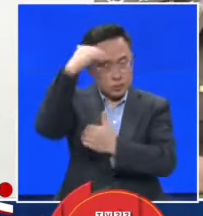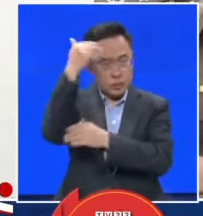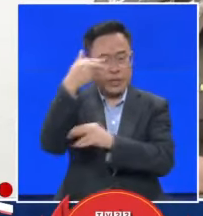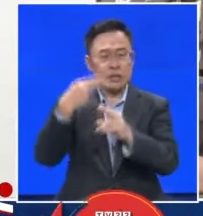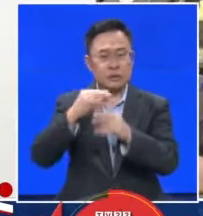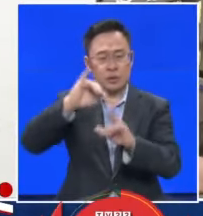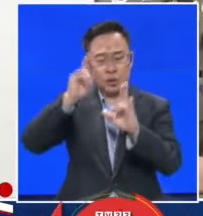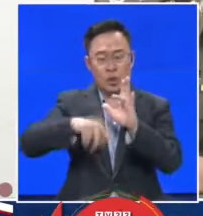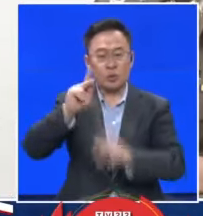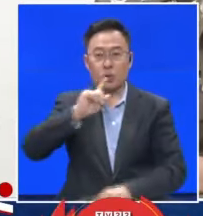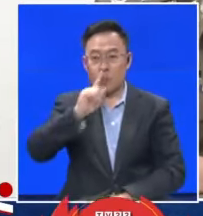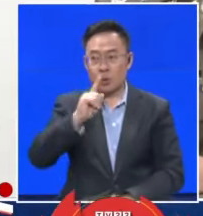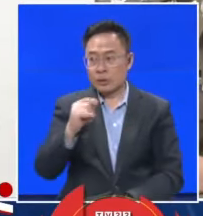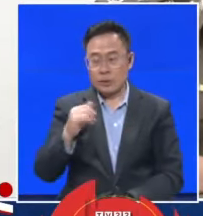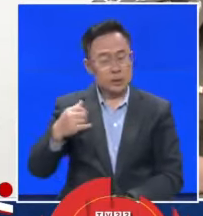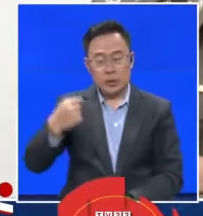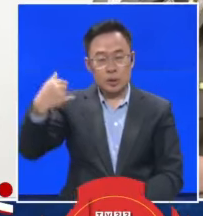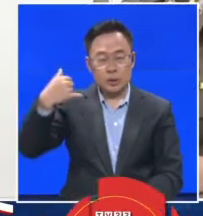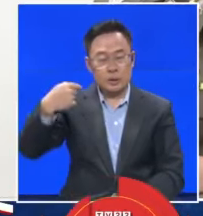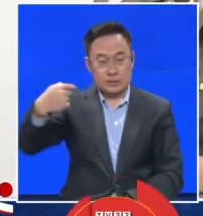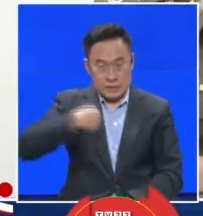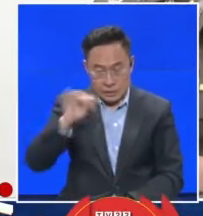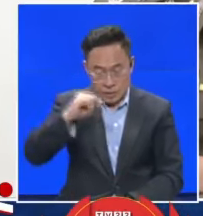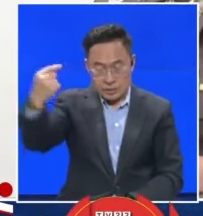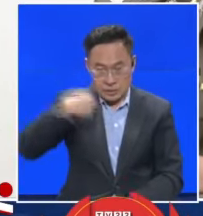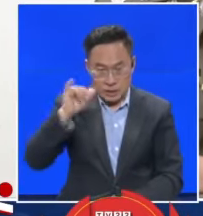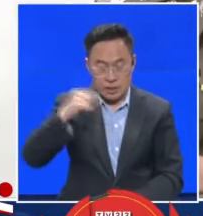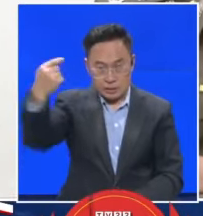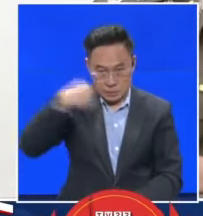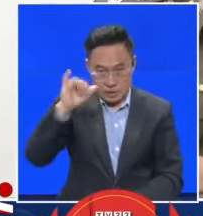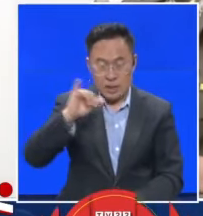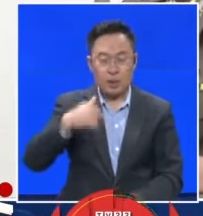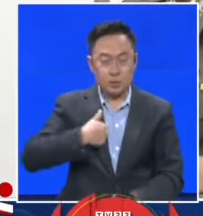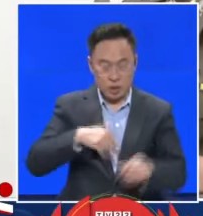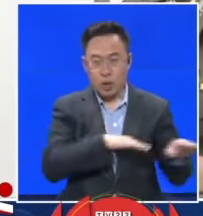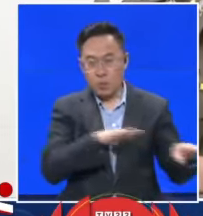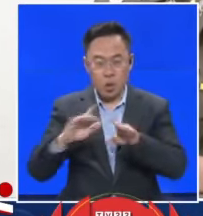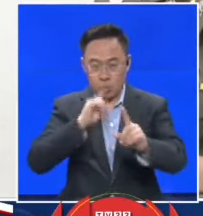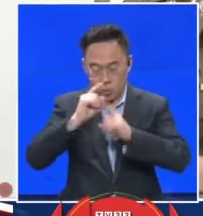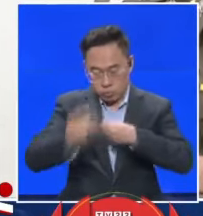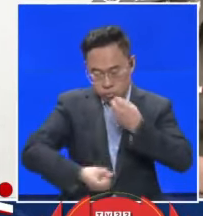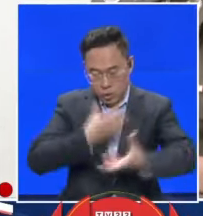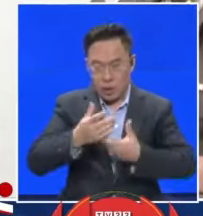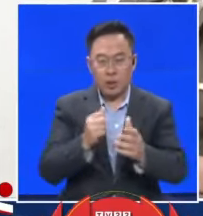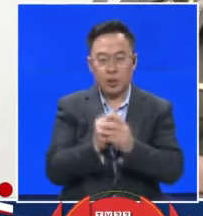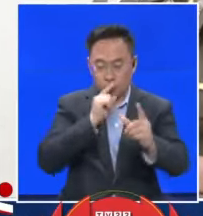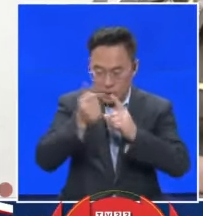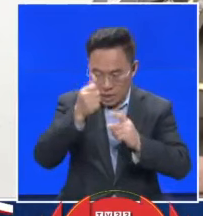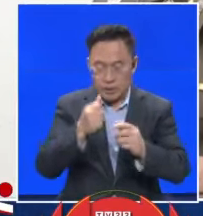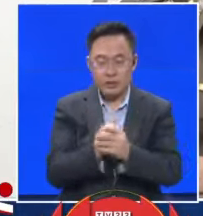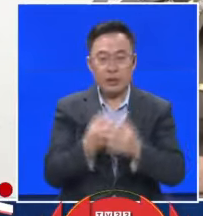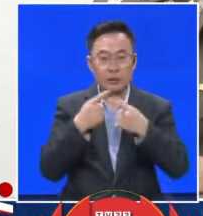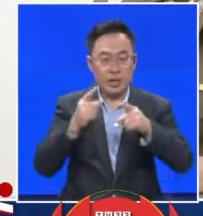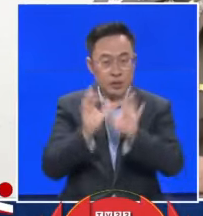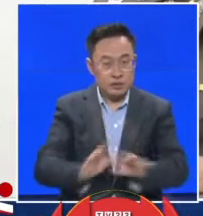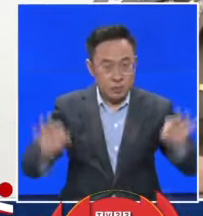ถ้าเกิดท่านสั่งมาก็ต้องทำตามพร้อมที่จะพูดคุยนี่ท่านพูดแบบนี้บิ๊กโจ๊กบอกว่าพร้อมพูดคุยเจรจาหารือด้วยแต่